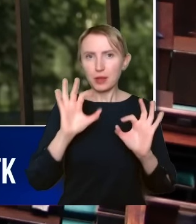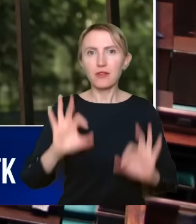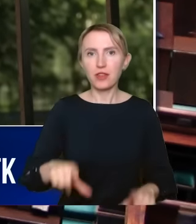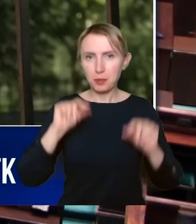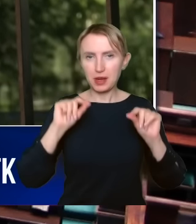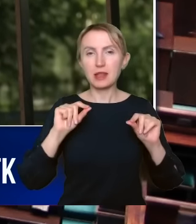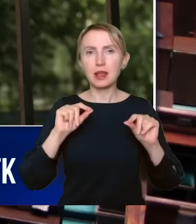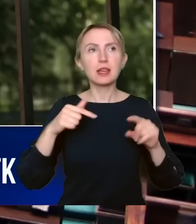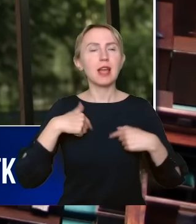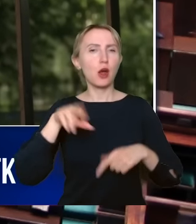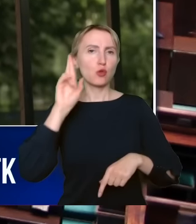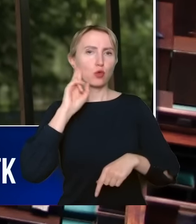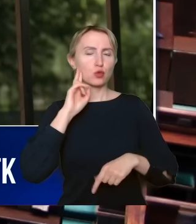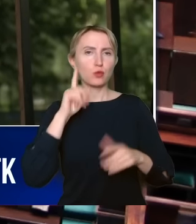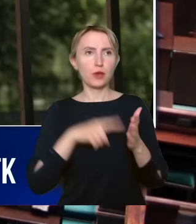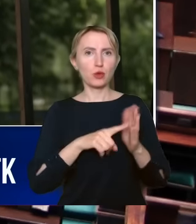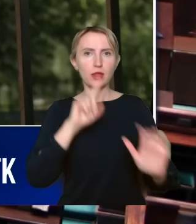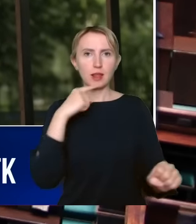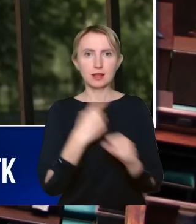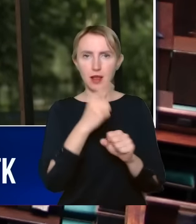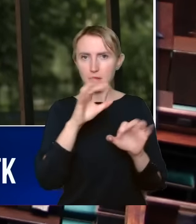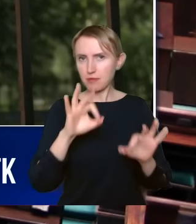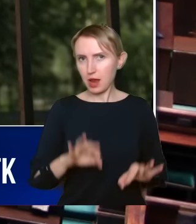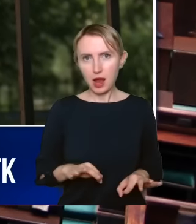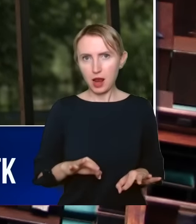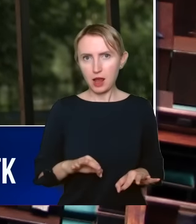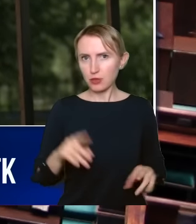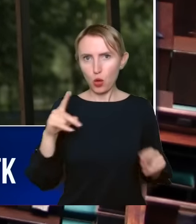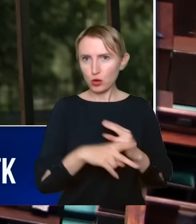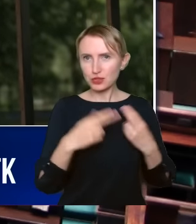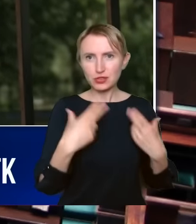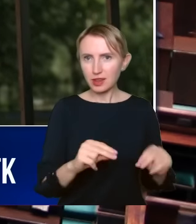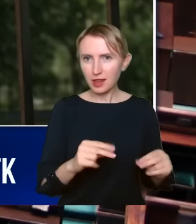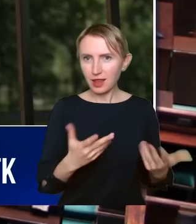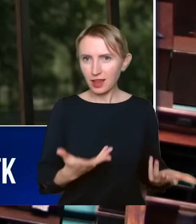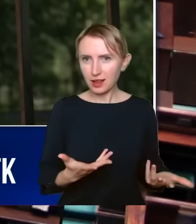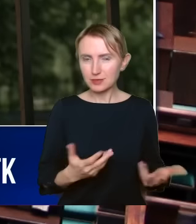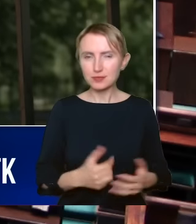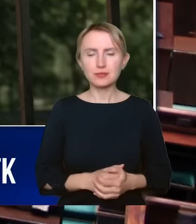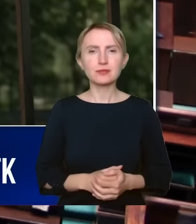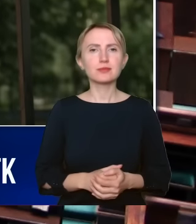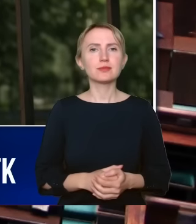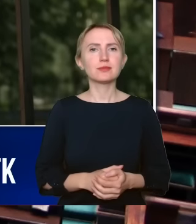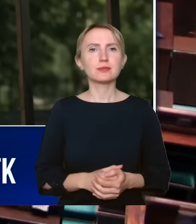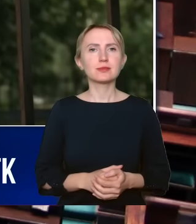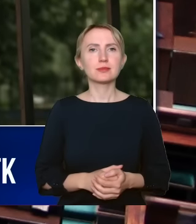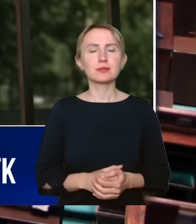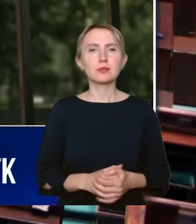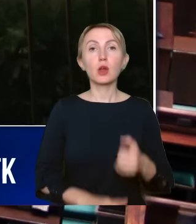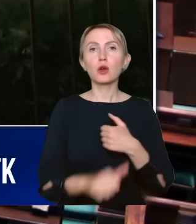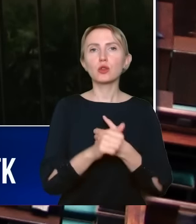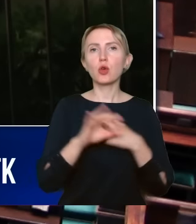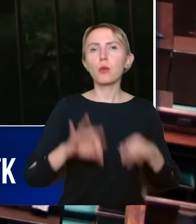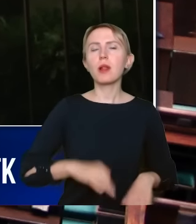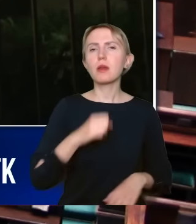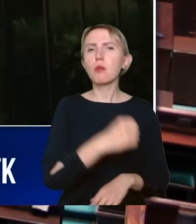I rozumiem, że od tej decyzji pan się jakoś szczególnie nie odcina. Właśnie dokumenty pana posła Wąsika, więc